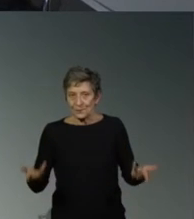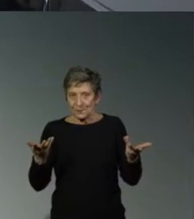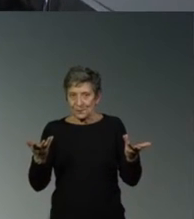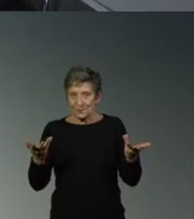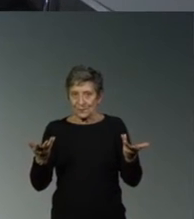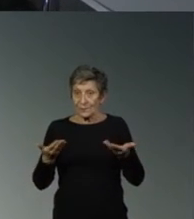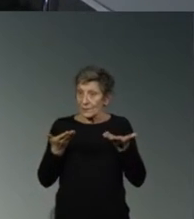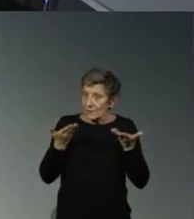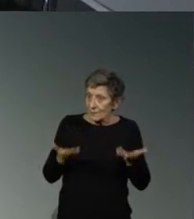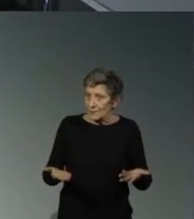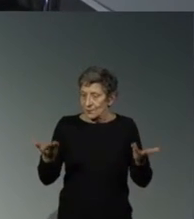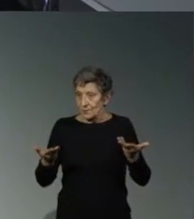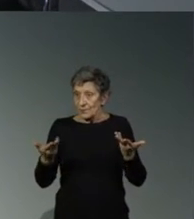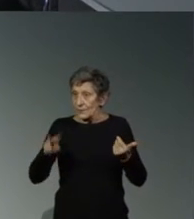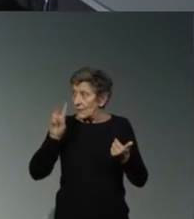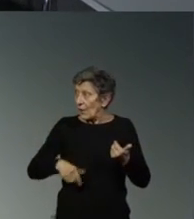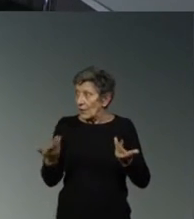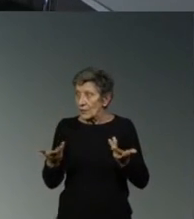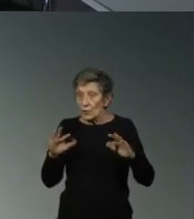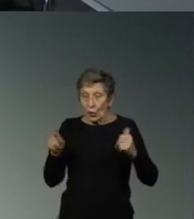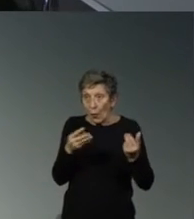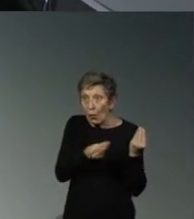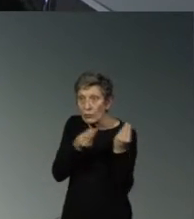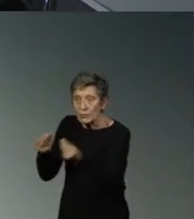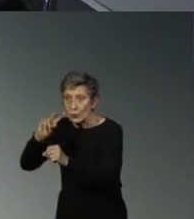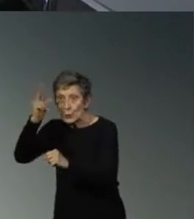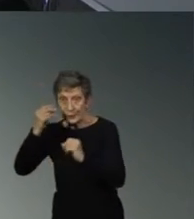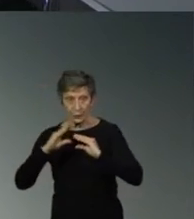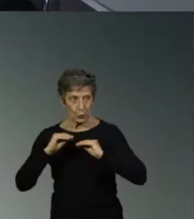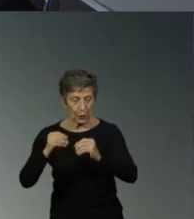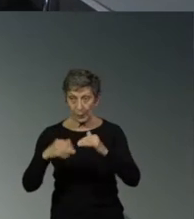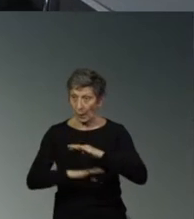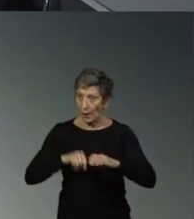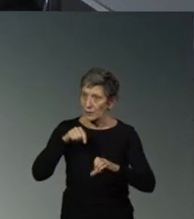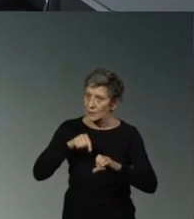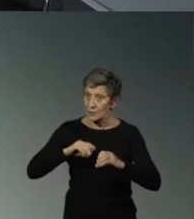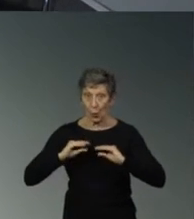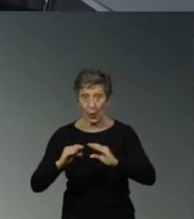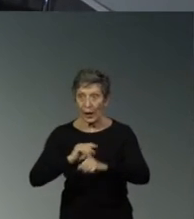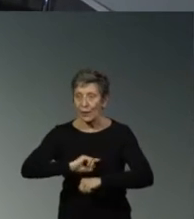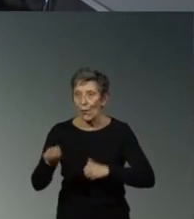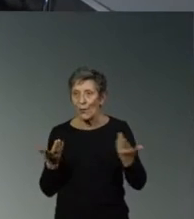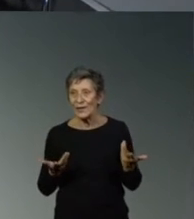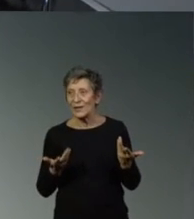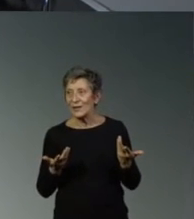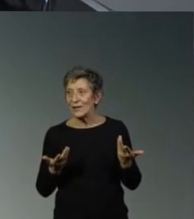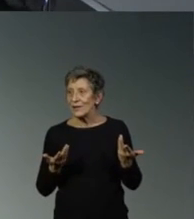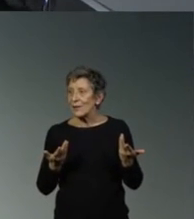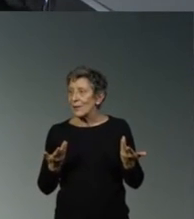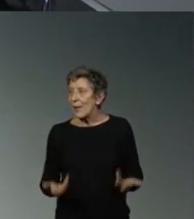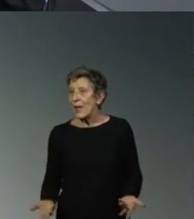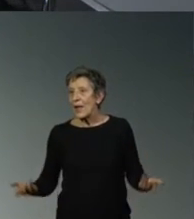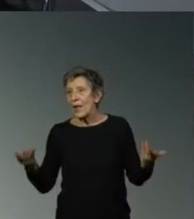et compréhensible un truc qui à la base ne l'est pas, si ton texte se fait pour l'être d'ailleurs. Ça vous a servi à ça, mais ça vous a quand même pas servi